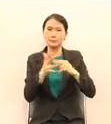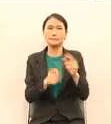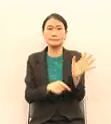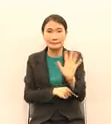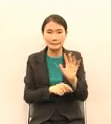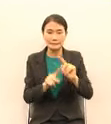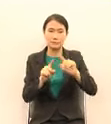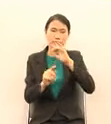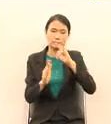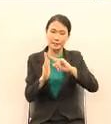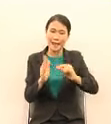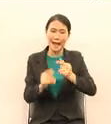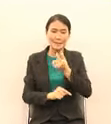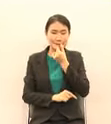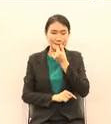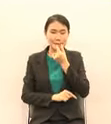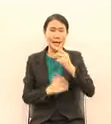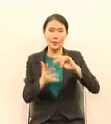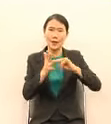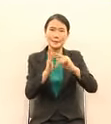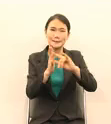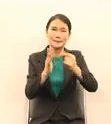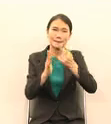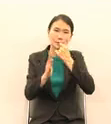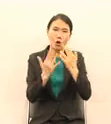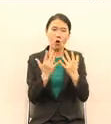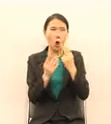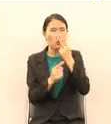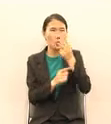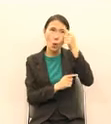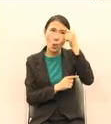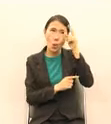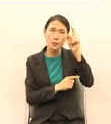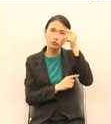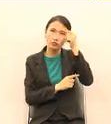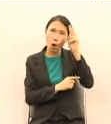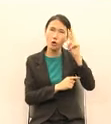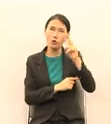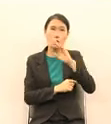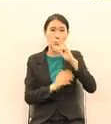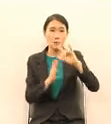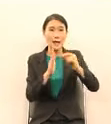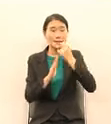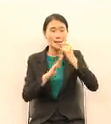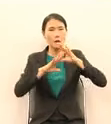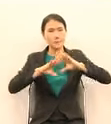จะกินยาระงับอาการรอดูก่อนสักวัน2วันถ้